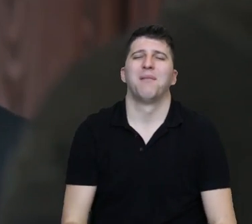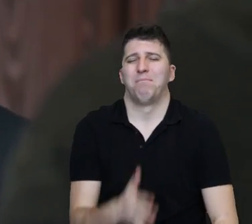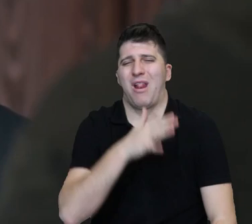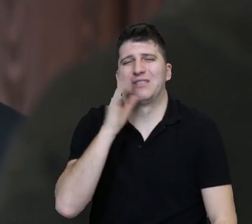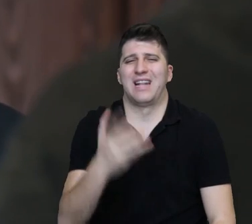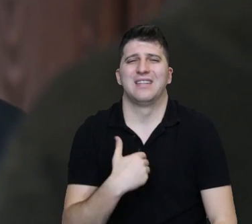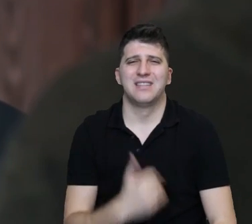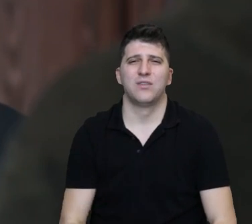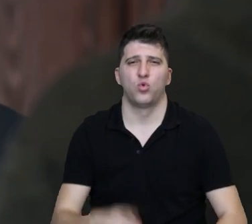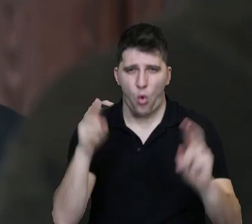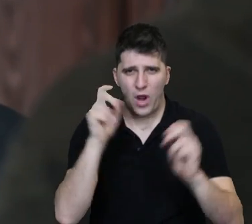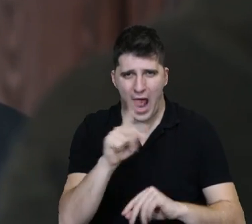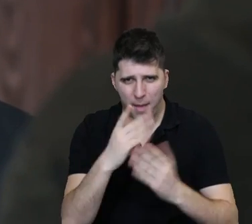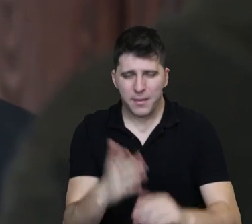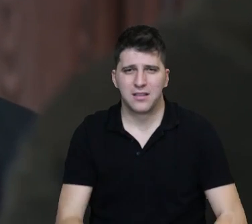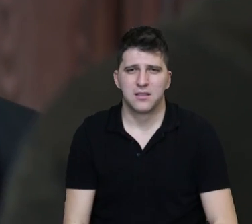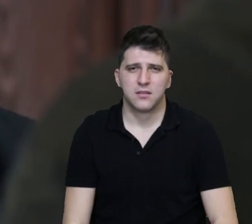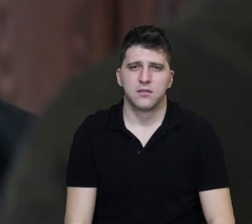lan. Mevzumuz kalem mi şu anda?